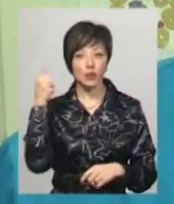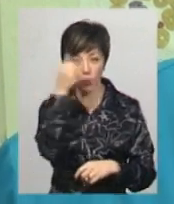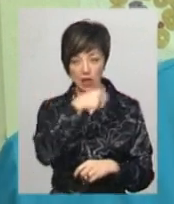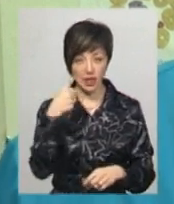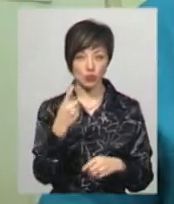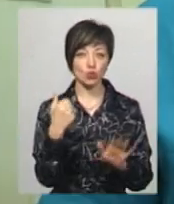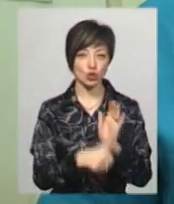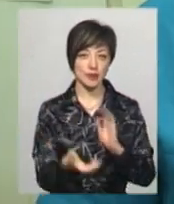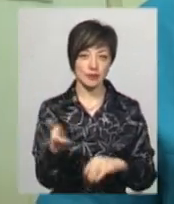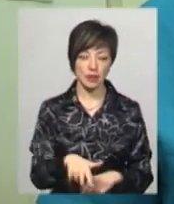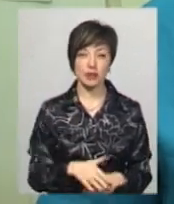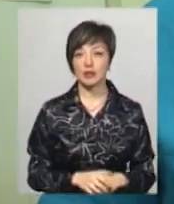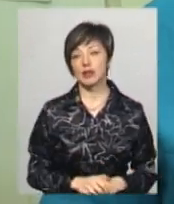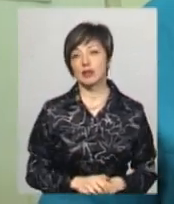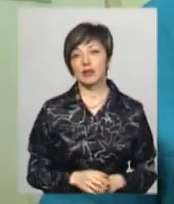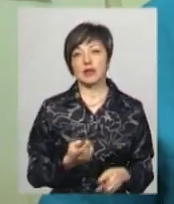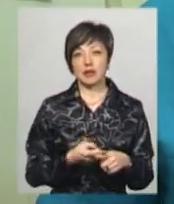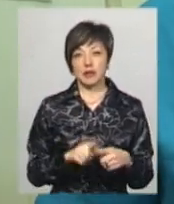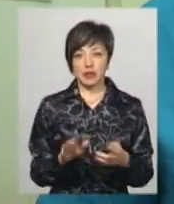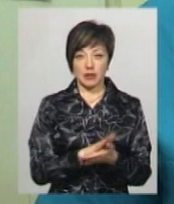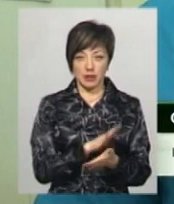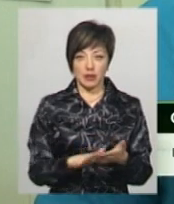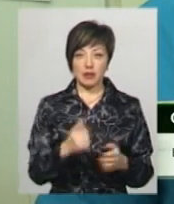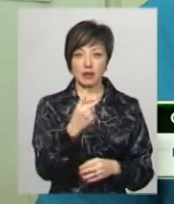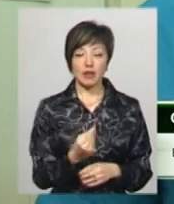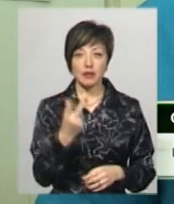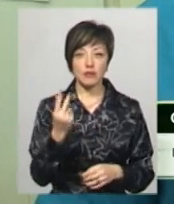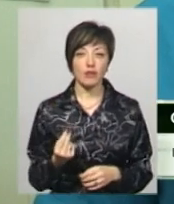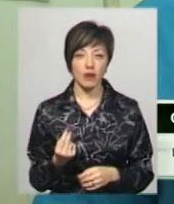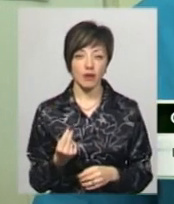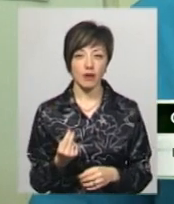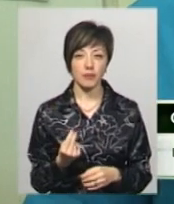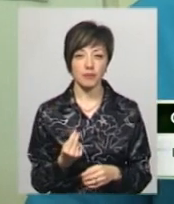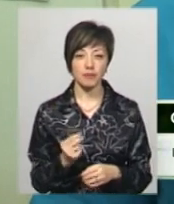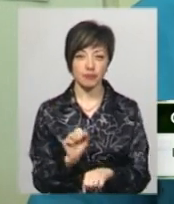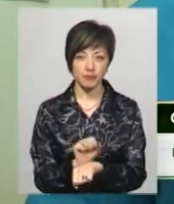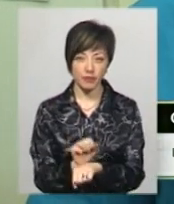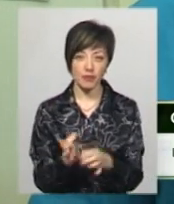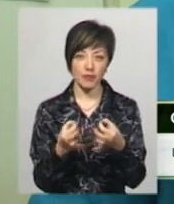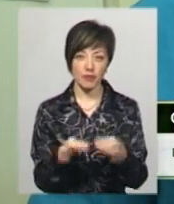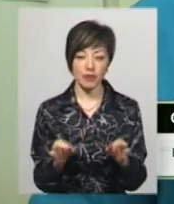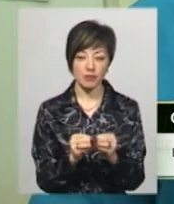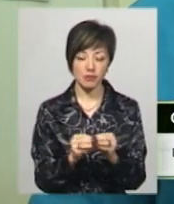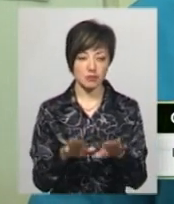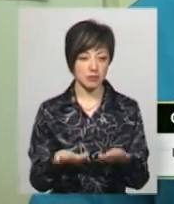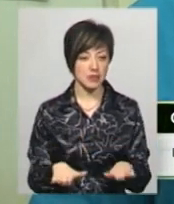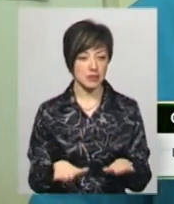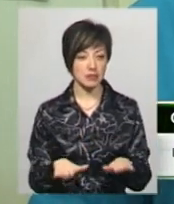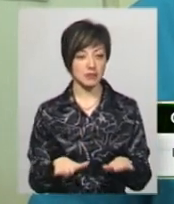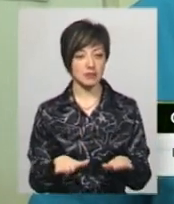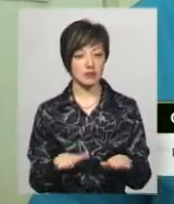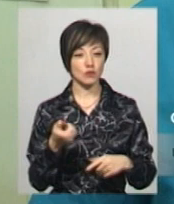– 160. Ми їх стерилізуємо, вони їх стараються день-два перетримку і випускають на те саме місце. Тому